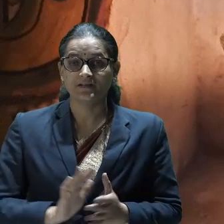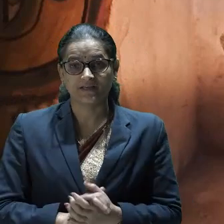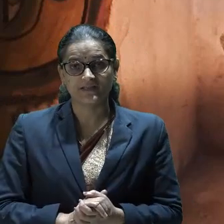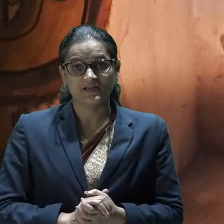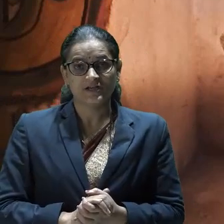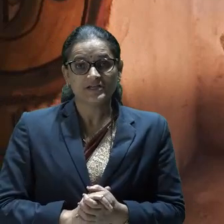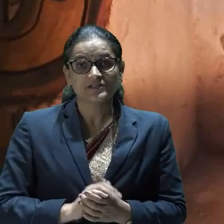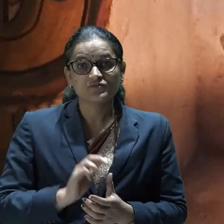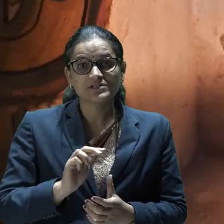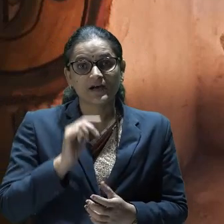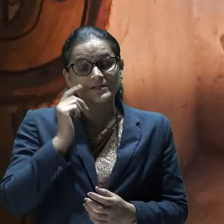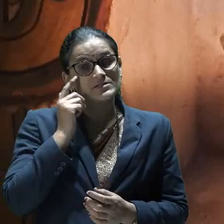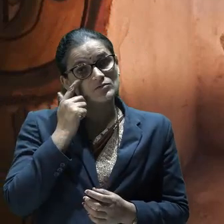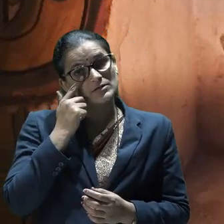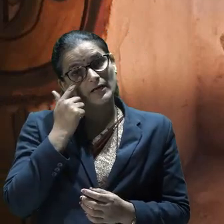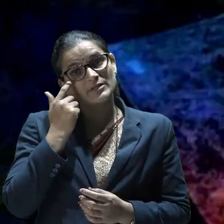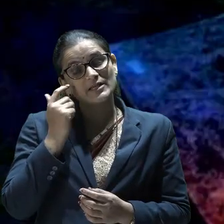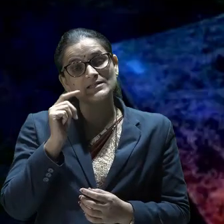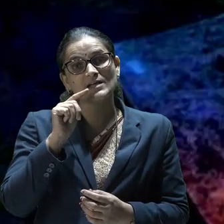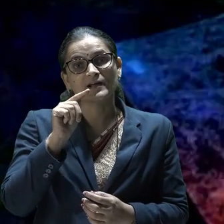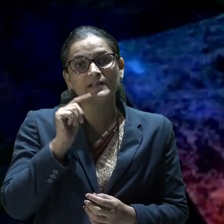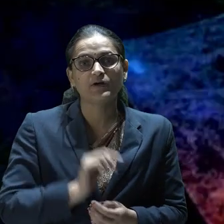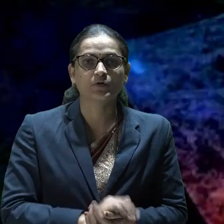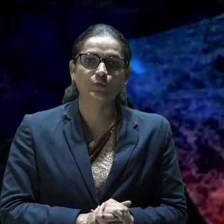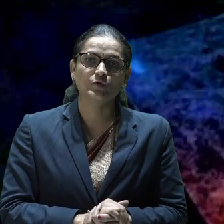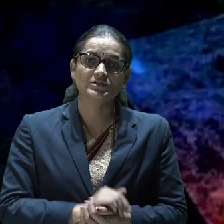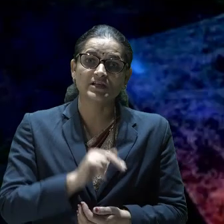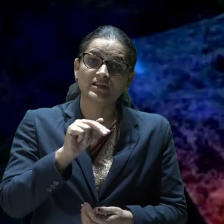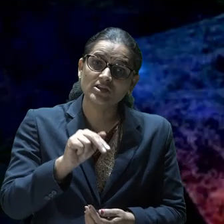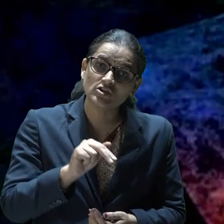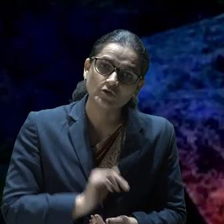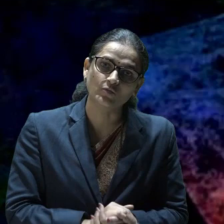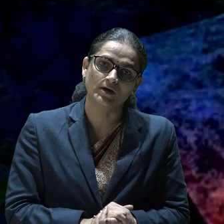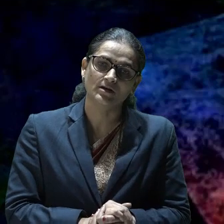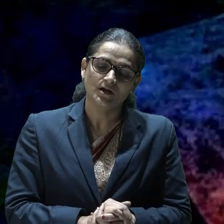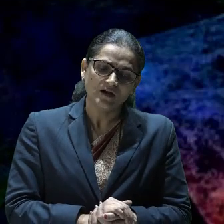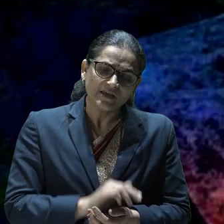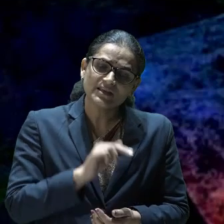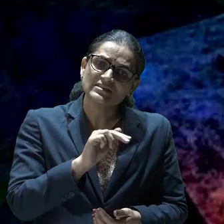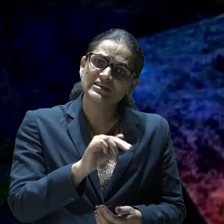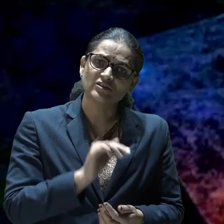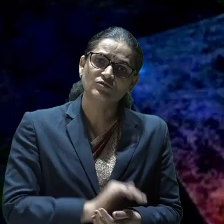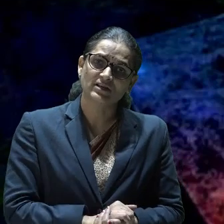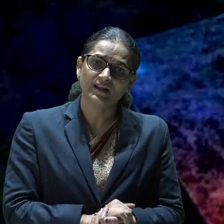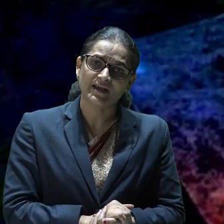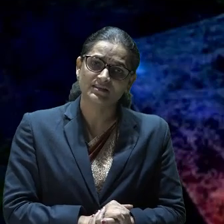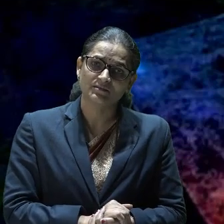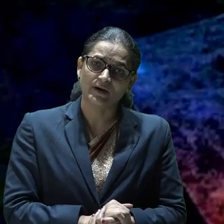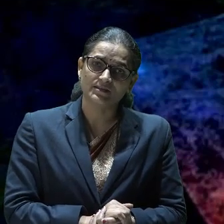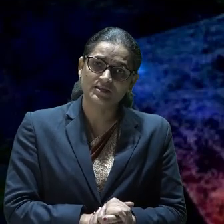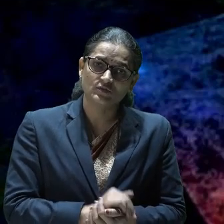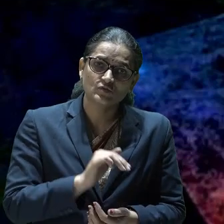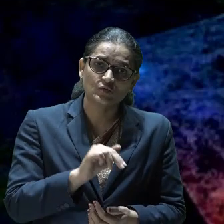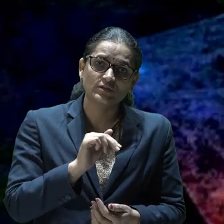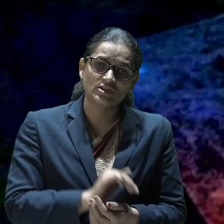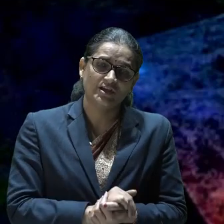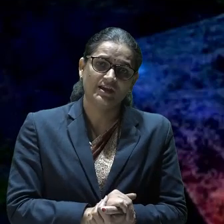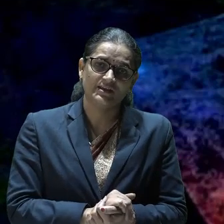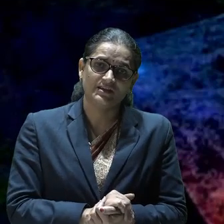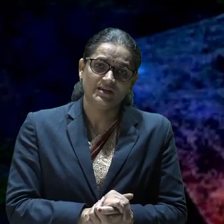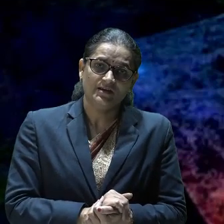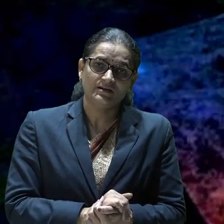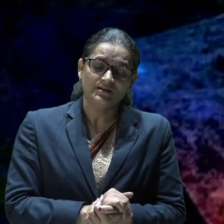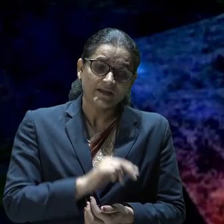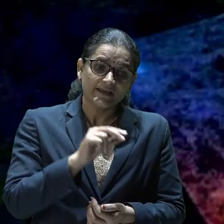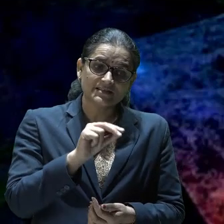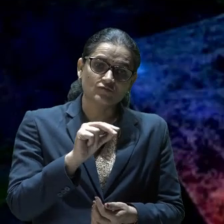वेळ नाही आहे। संस्कार म्हणजे चांगली वागणूक, चांगली शिकवण, हे जे संस्कार आहेत भारतीय संस्कृती जी काय